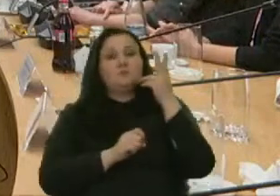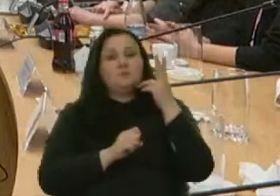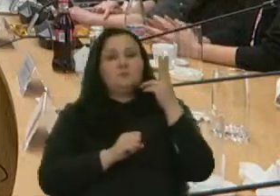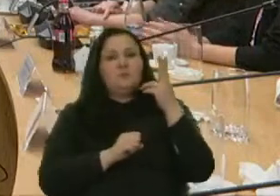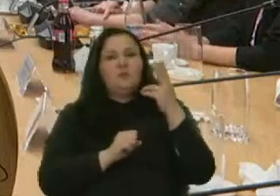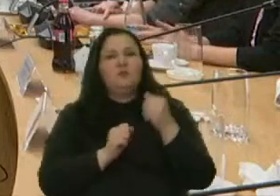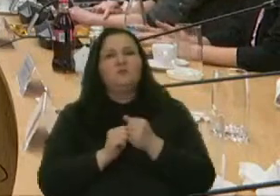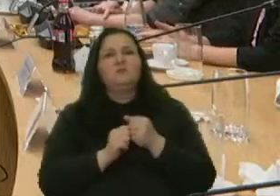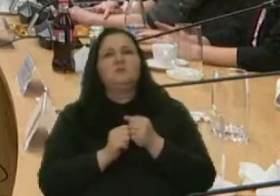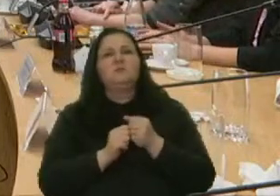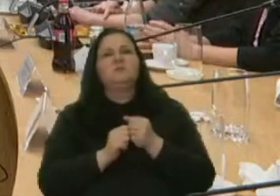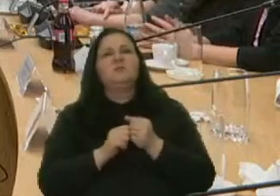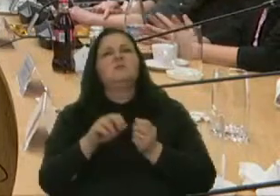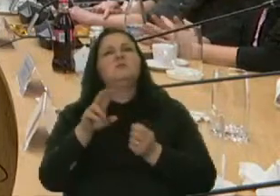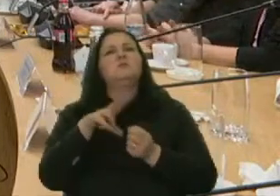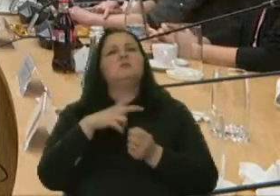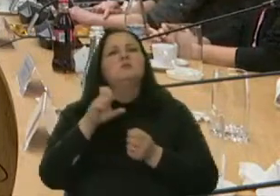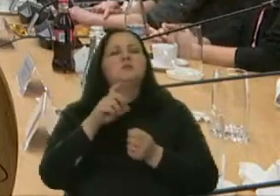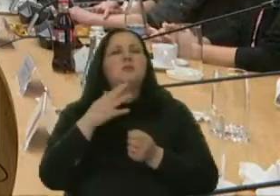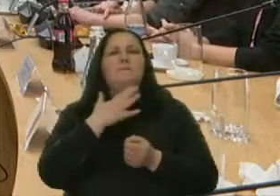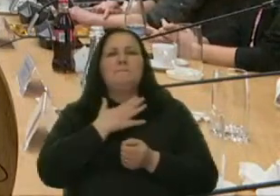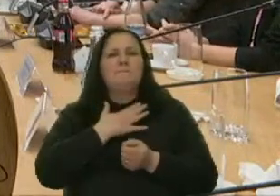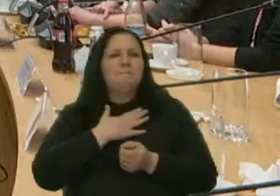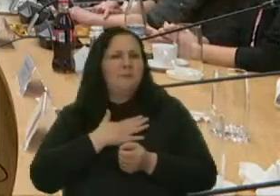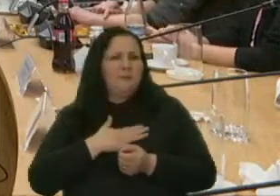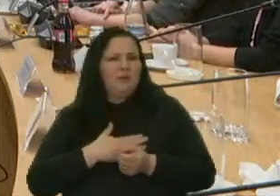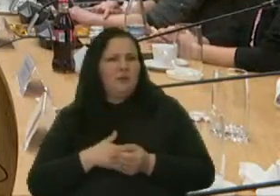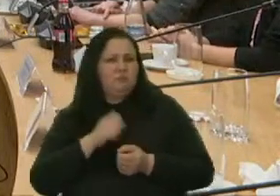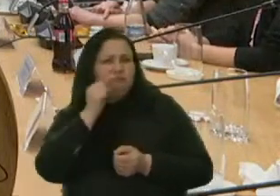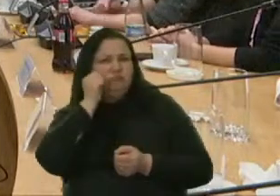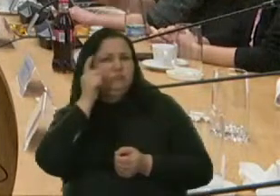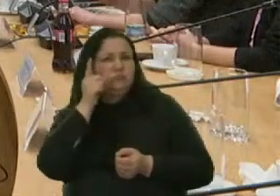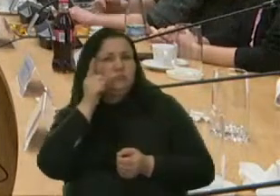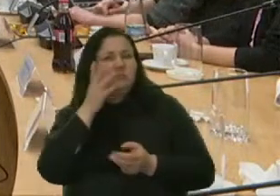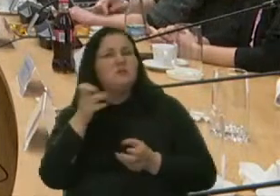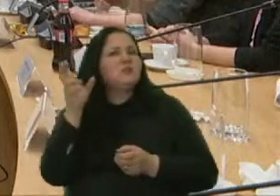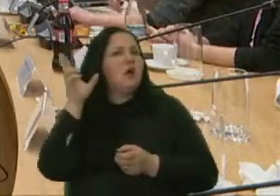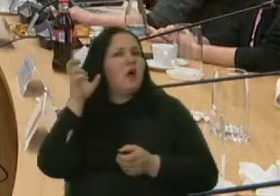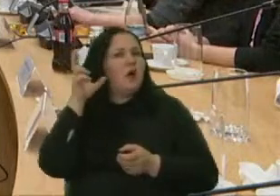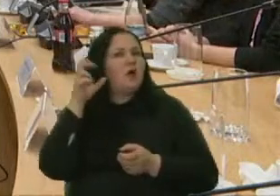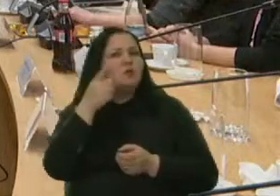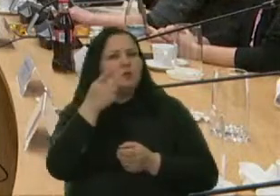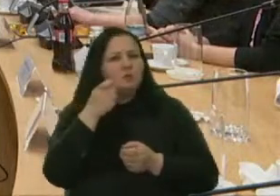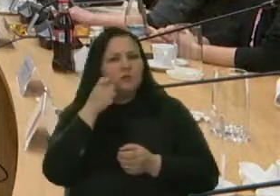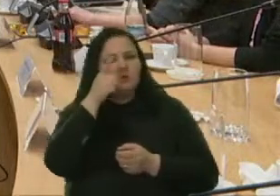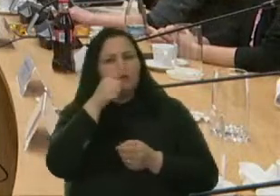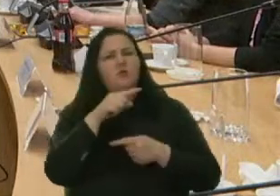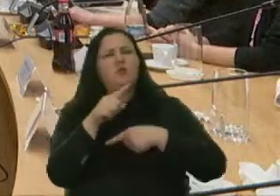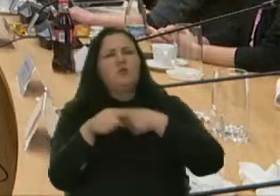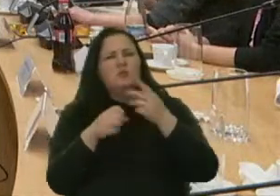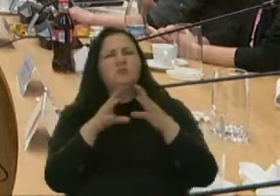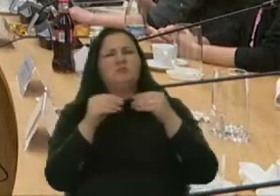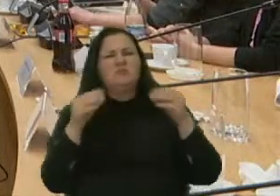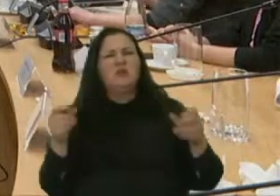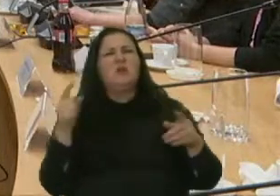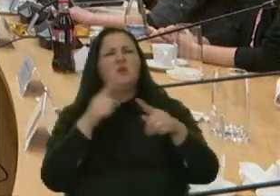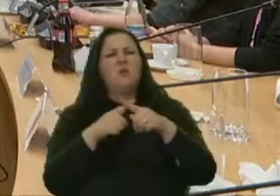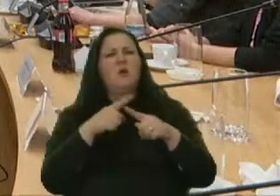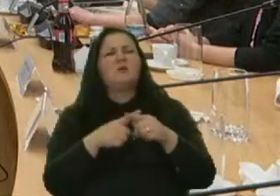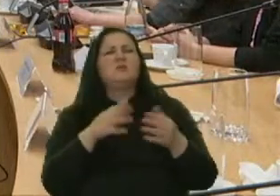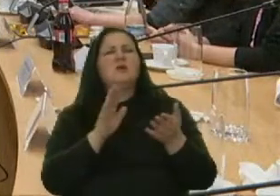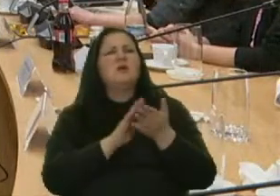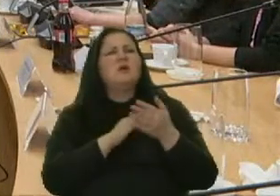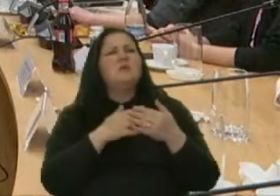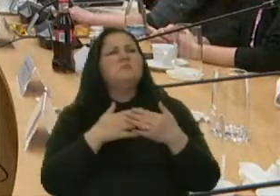doi sunt neplăcut surprinsă să aud din partea dumneavoastră după ce de atâtea ori ați